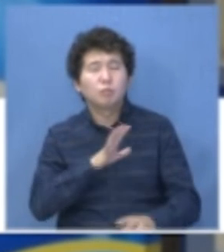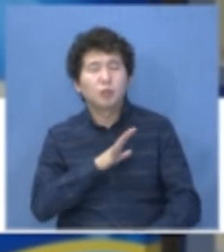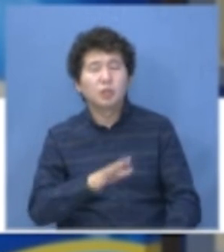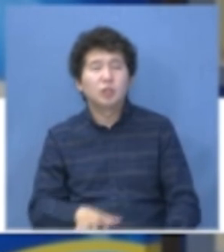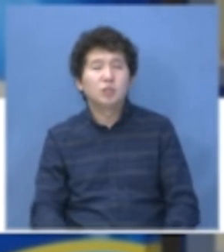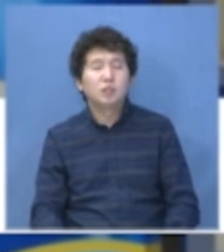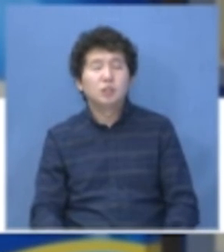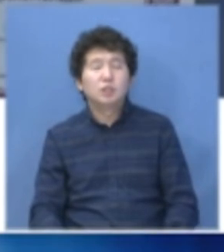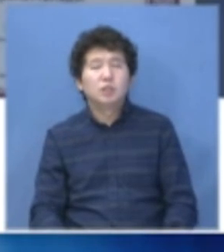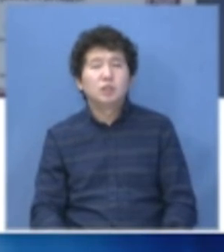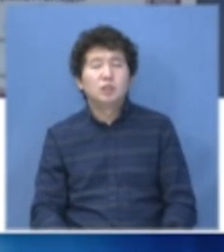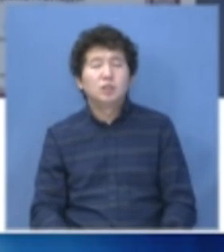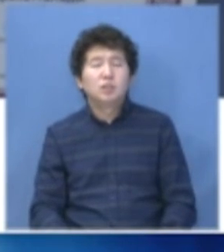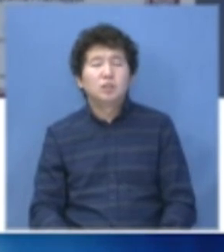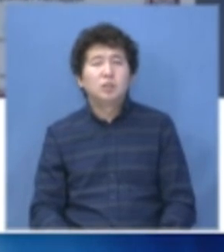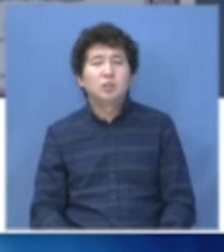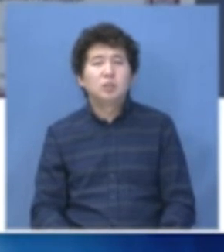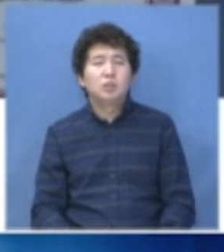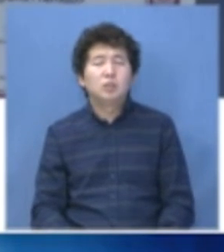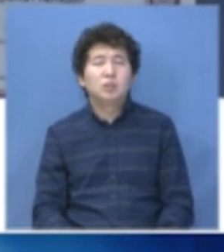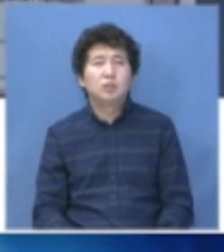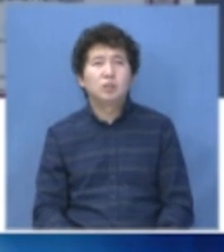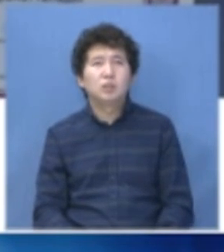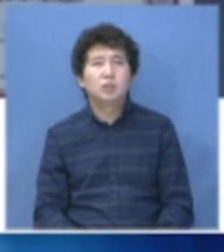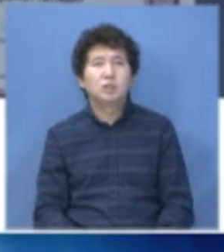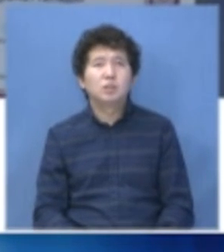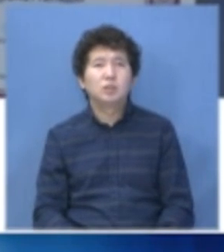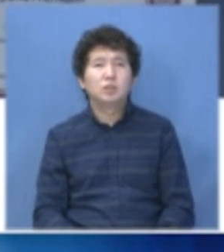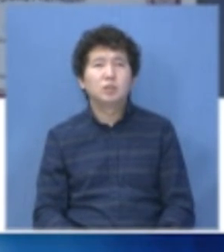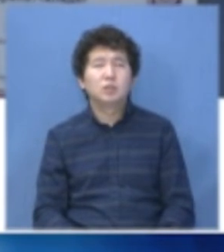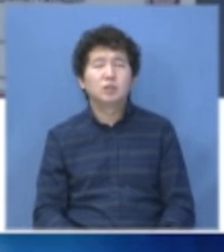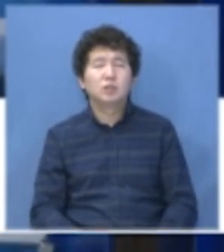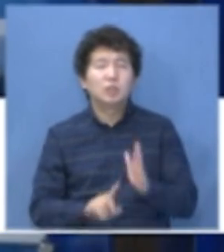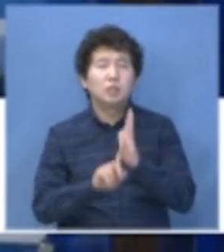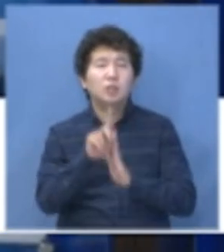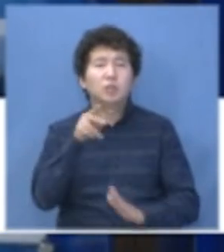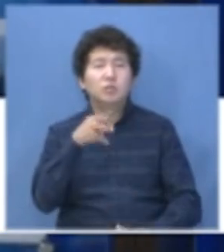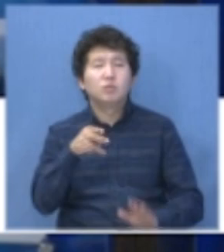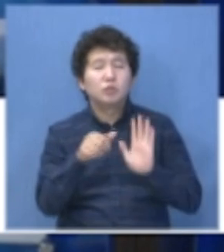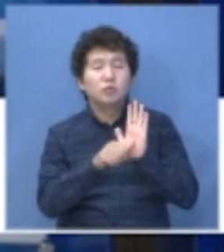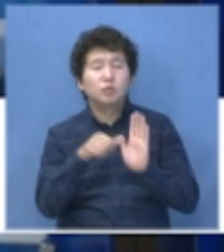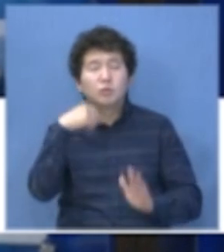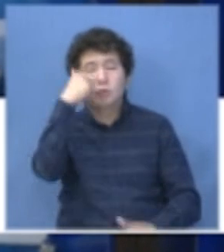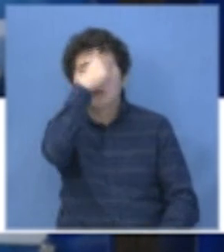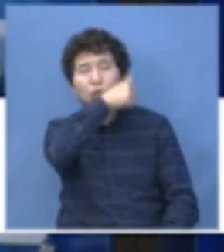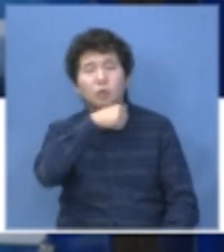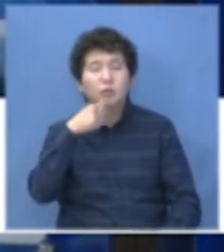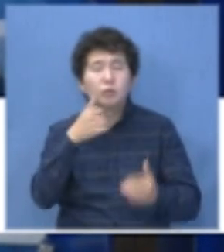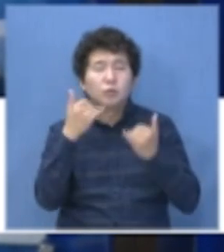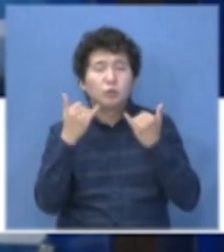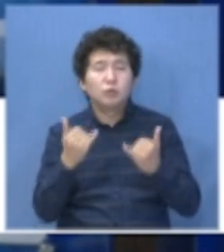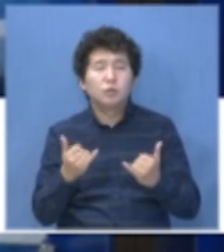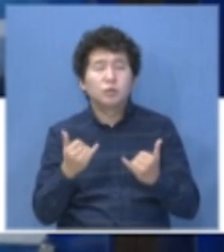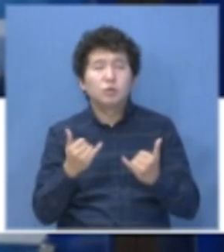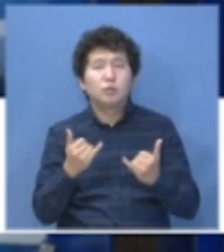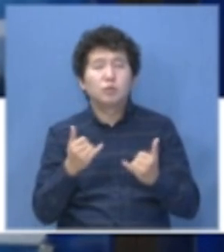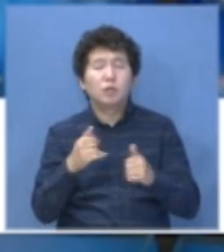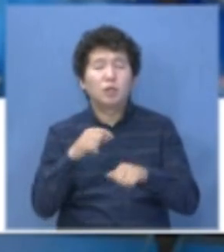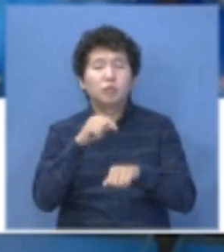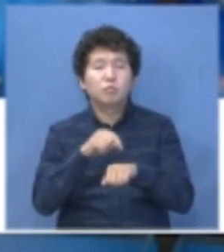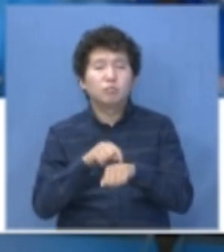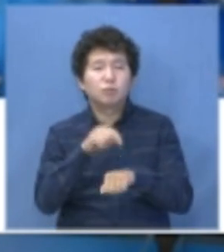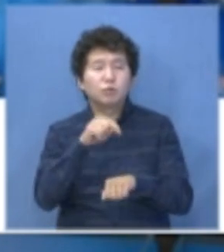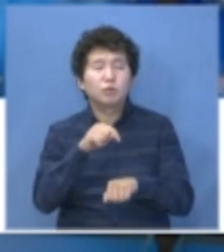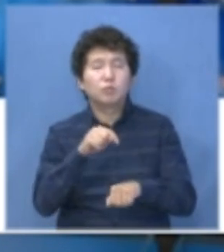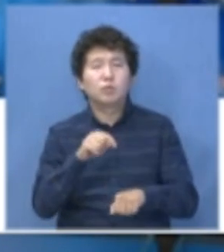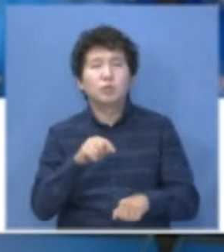применение информационных технологий в судебной системе Казахстана началось еще в 2006 году. И сегодня результаты вполне ощутимы.